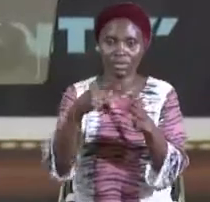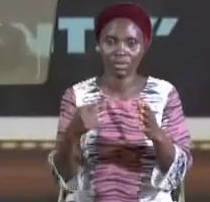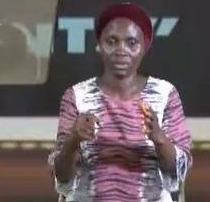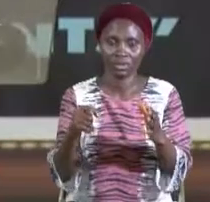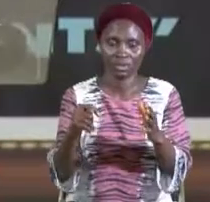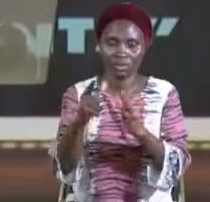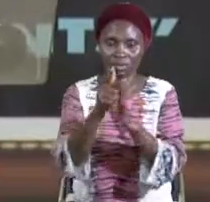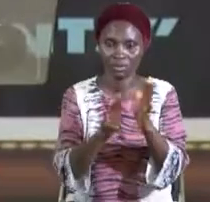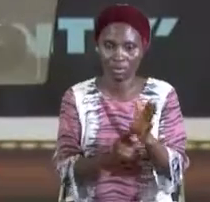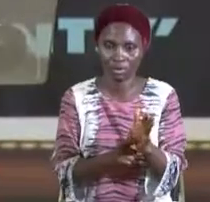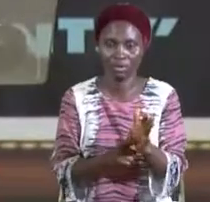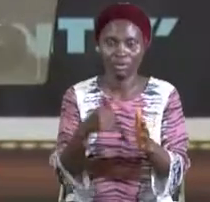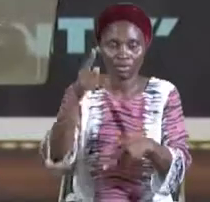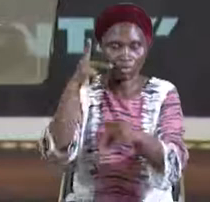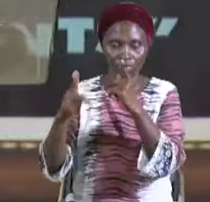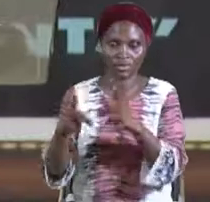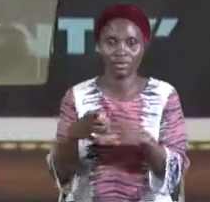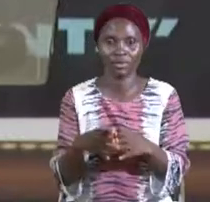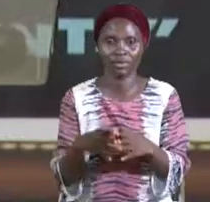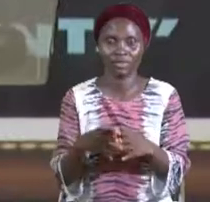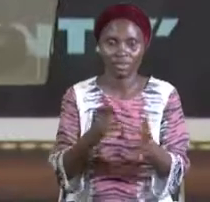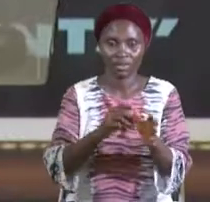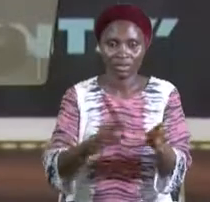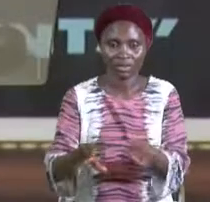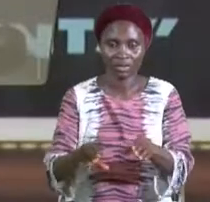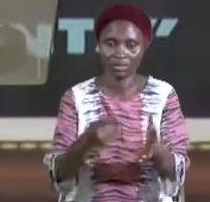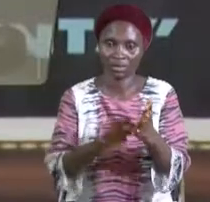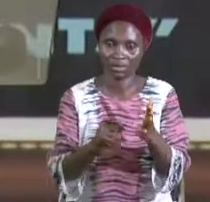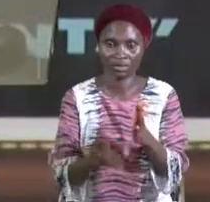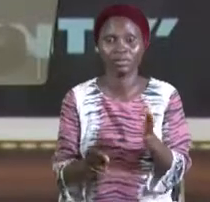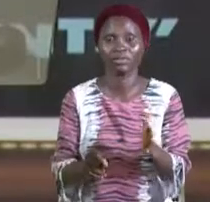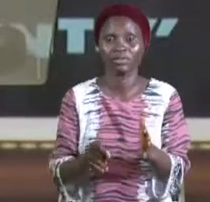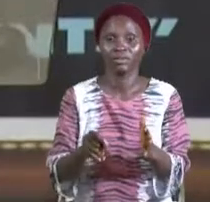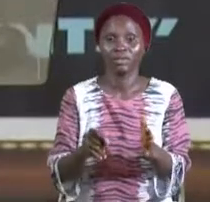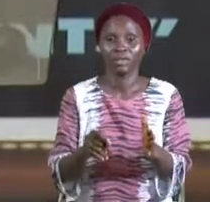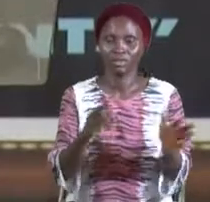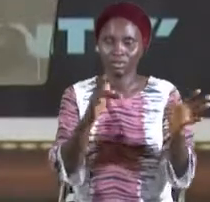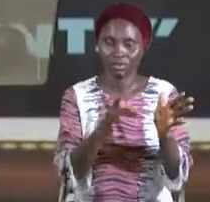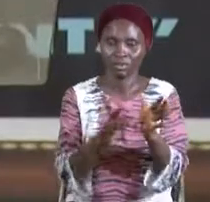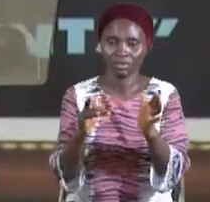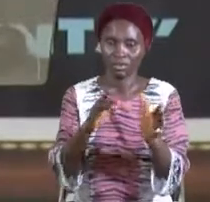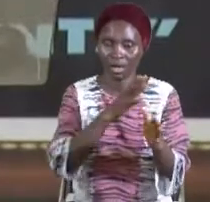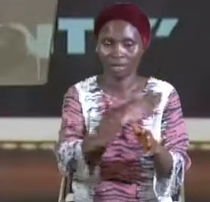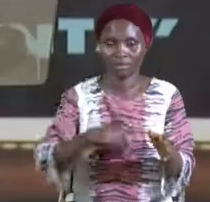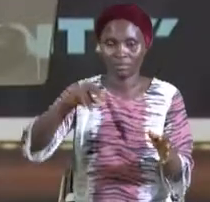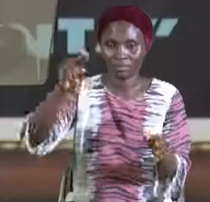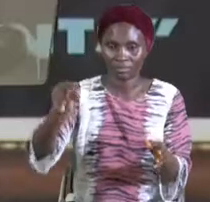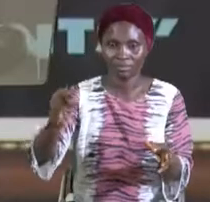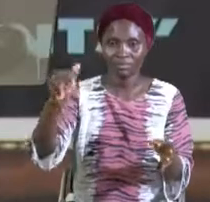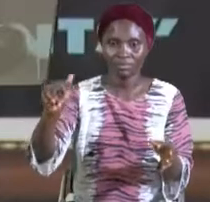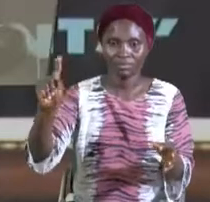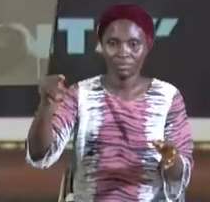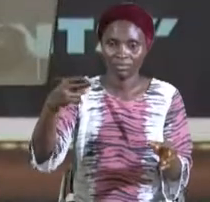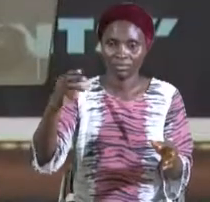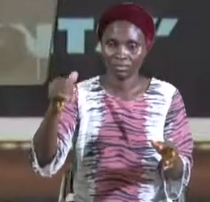Nazareth, fils de Joseph. » Nathanaël lui dit, « Peut-il venir de Nazareth